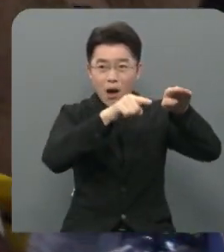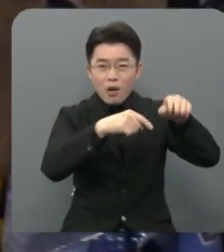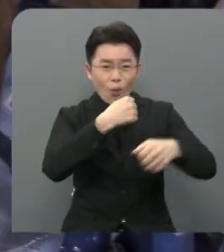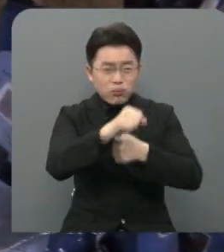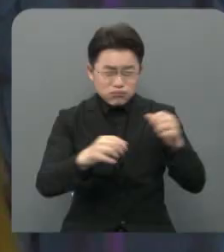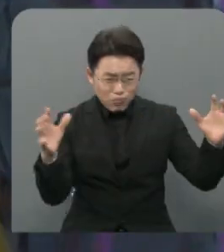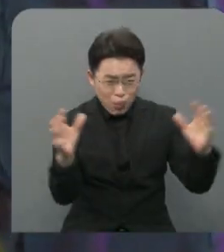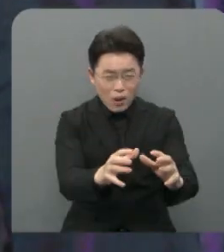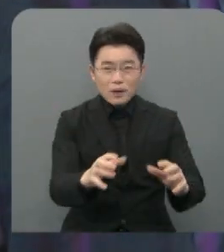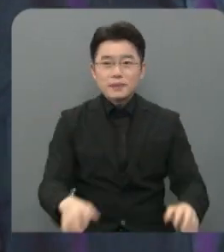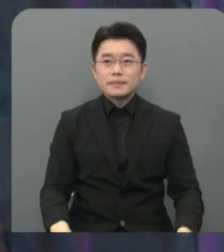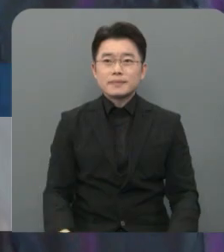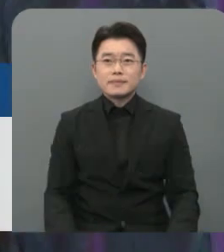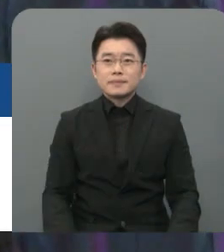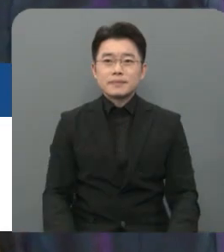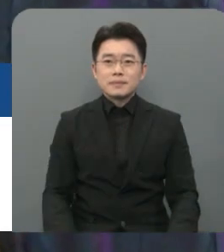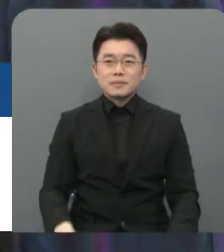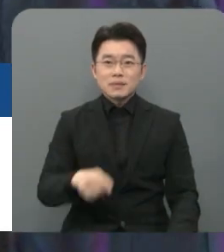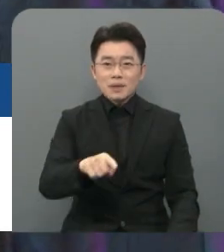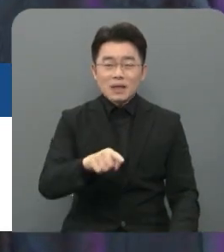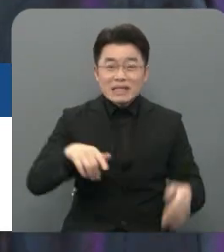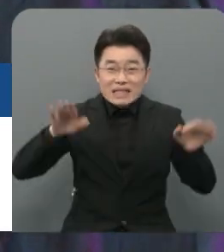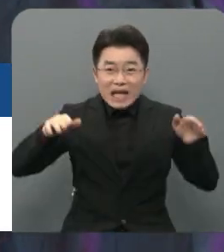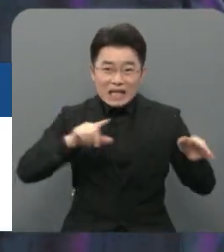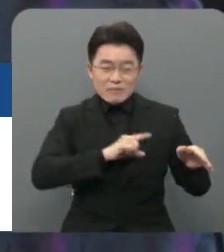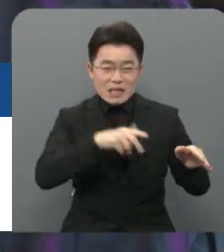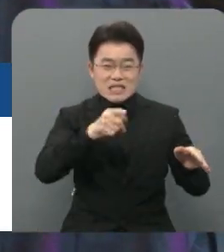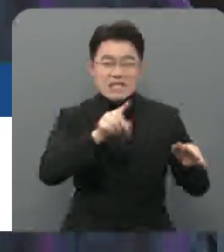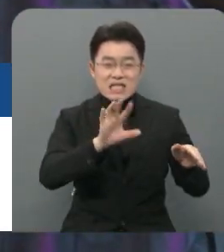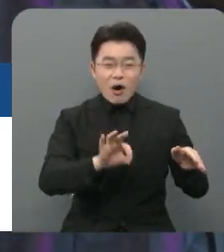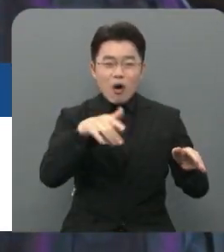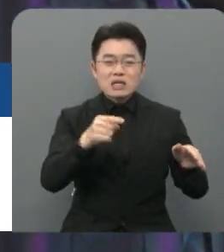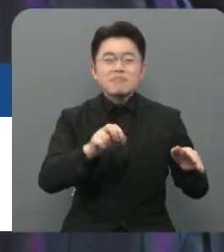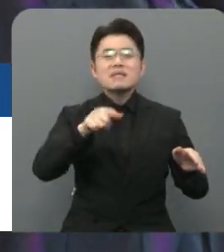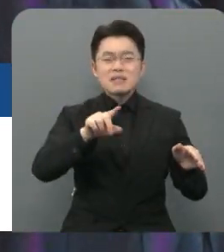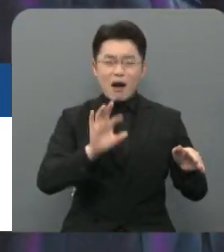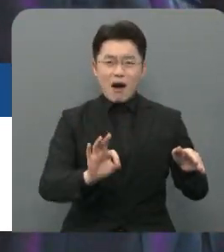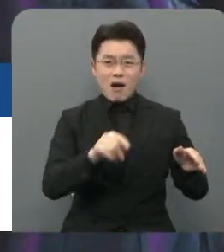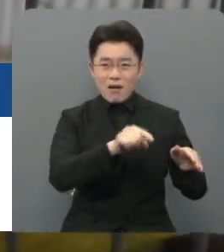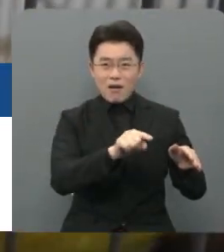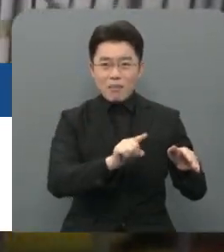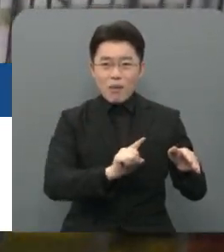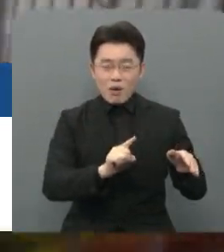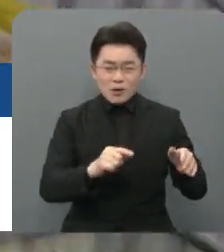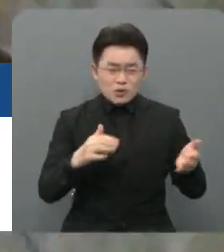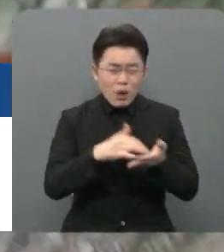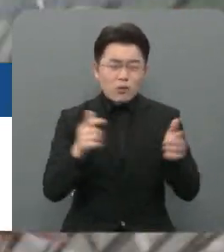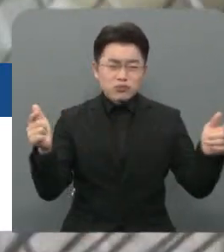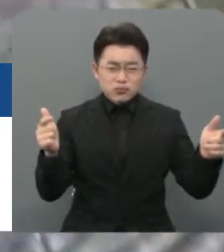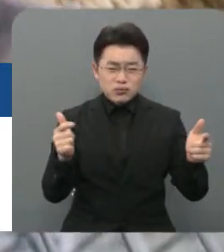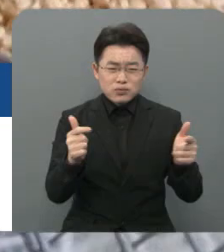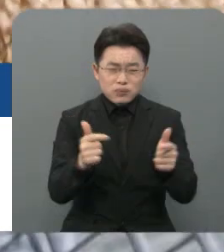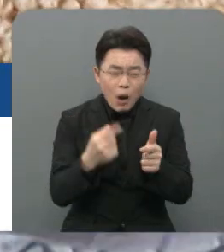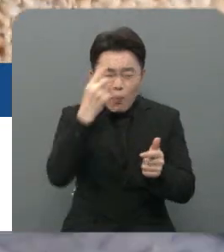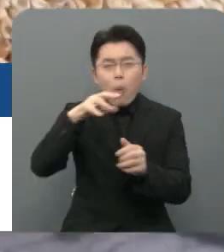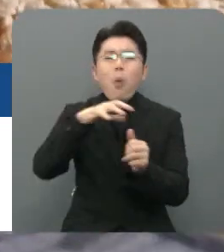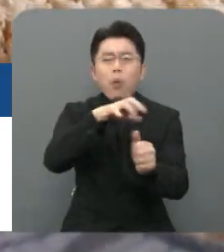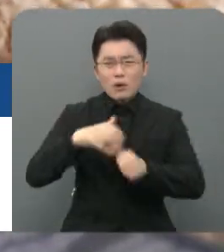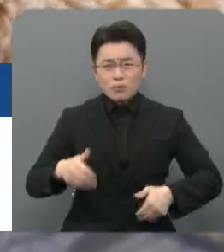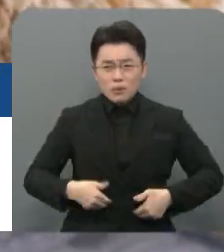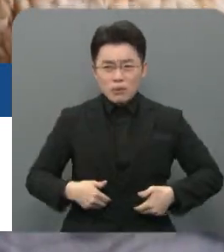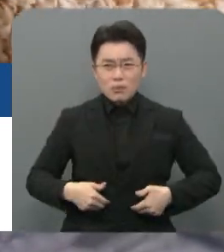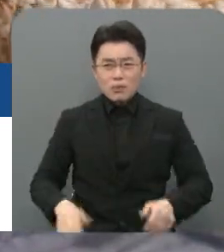몰아넣었습니다. 청금강 앵무예요. 국제적 멸종위기 종이고 얼마나 오랫동안 이